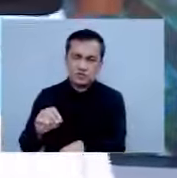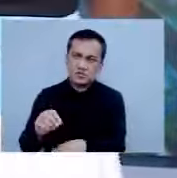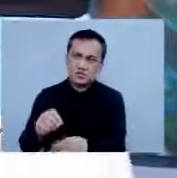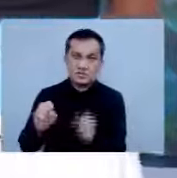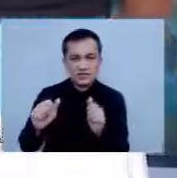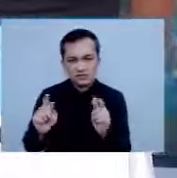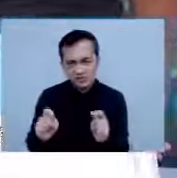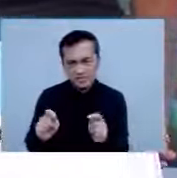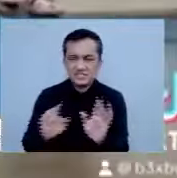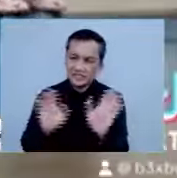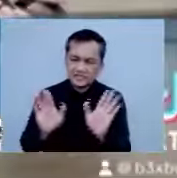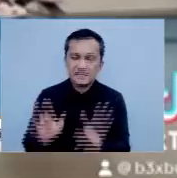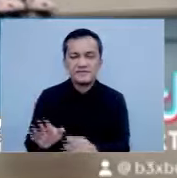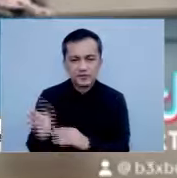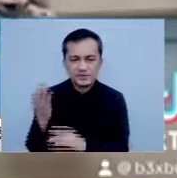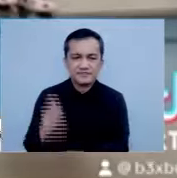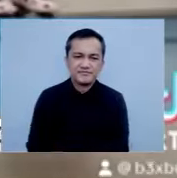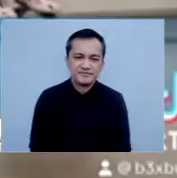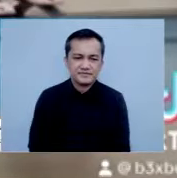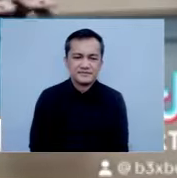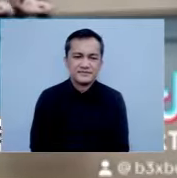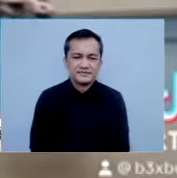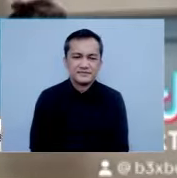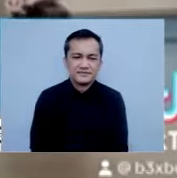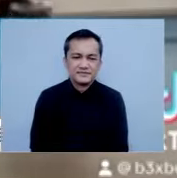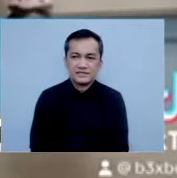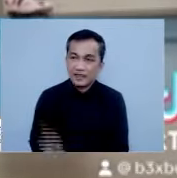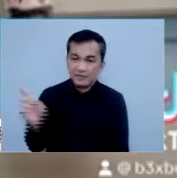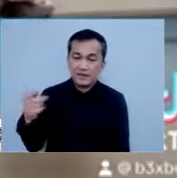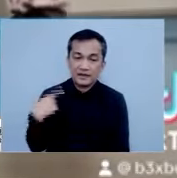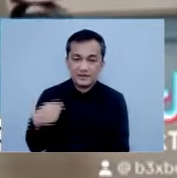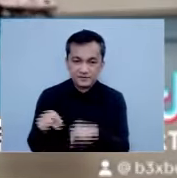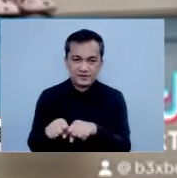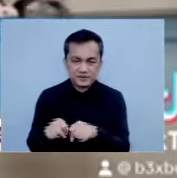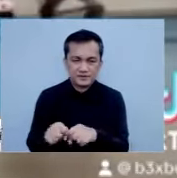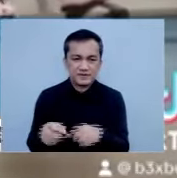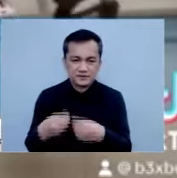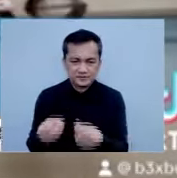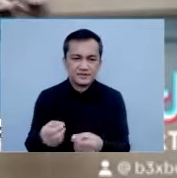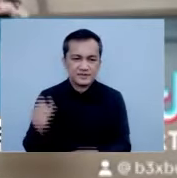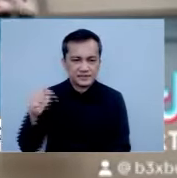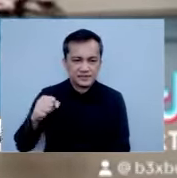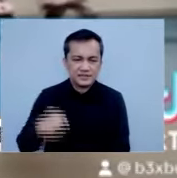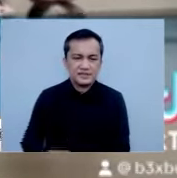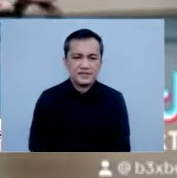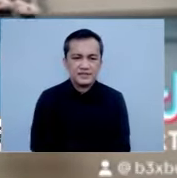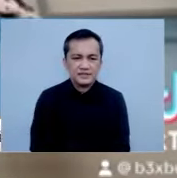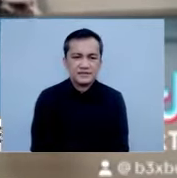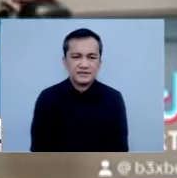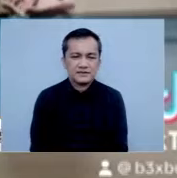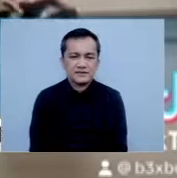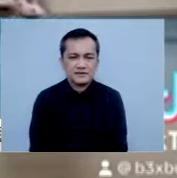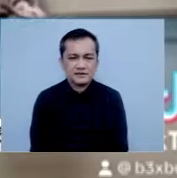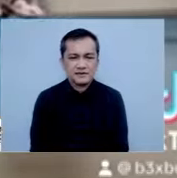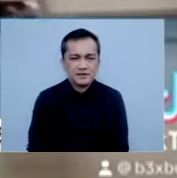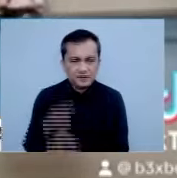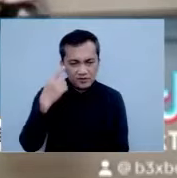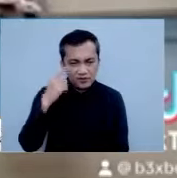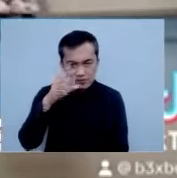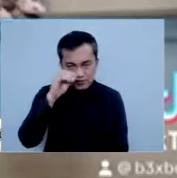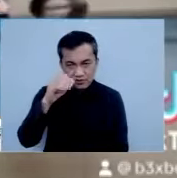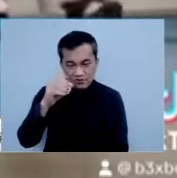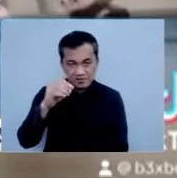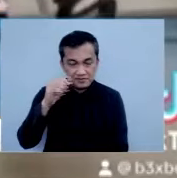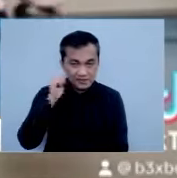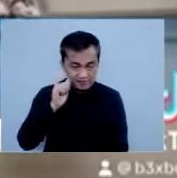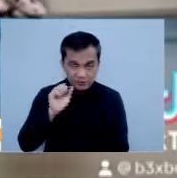morning. Mm-hmm. Siyempre, nandun na yung mga shoes na pwede, yung mga boots na pwede. It's gonna be provided, yes. Pwede ba ito for both men and women? Yes. Meron ka rin